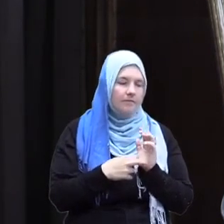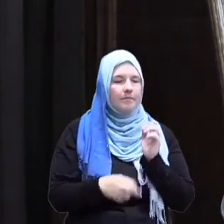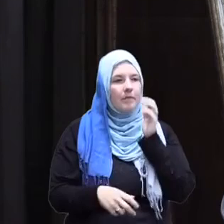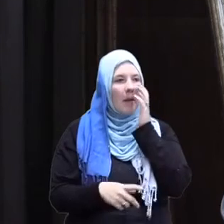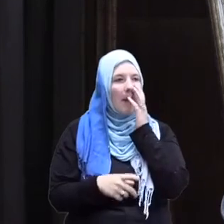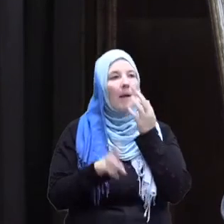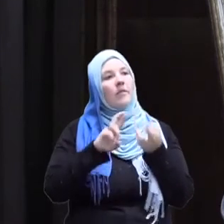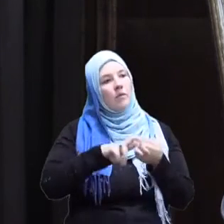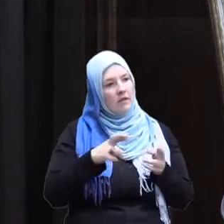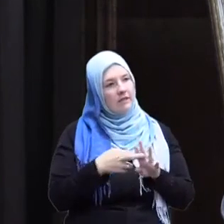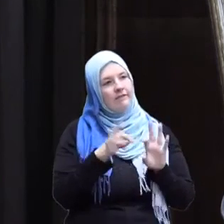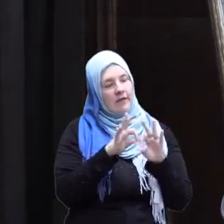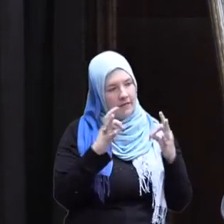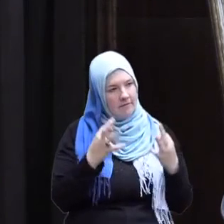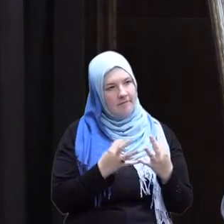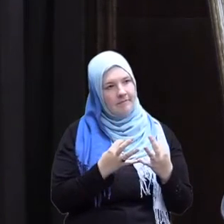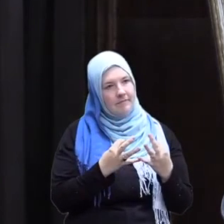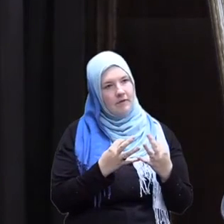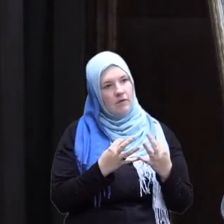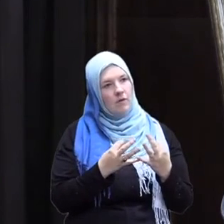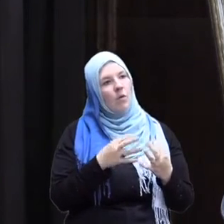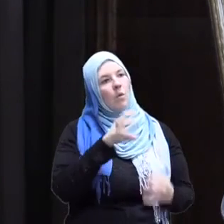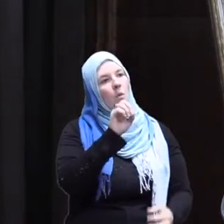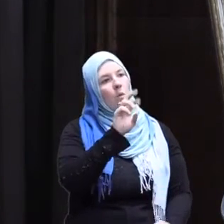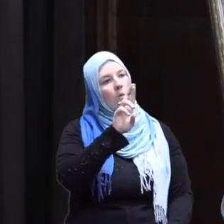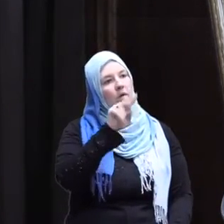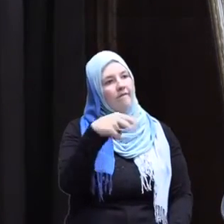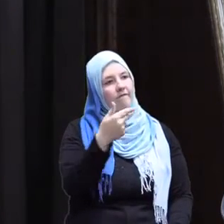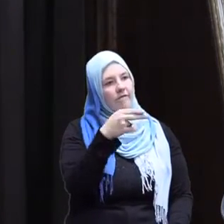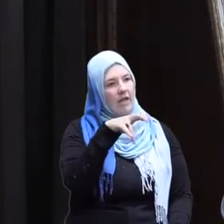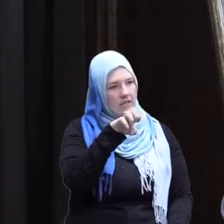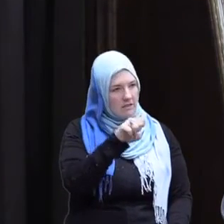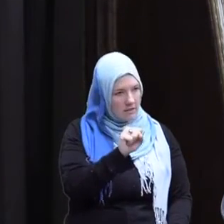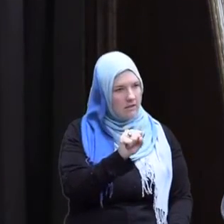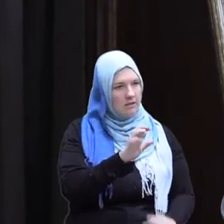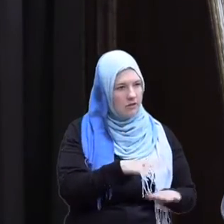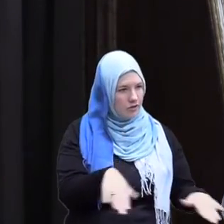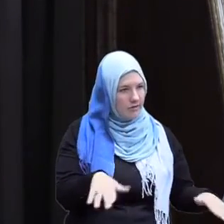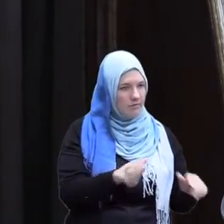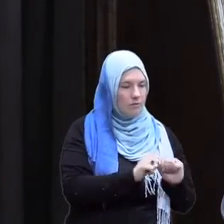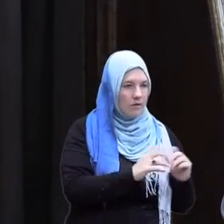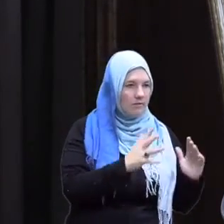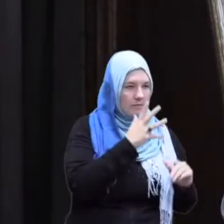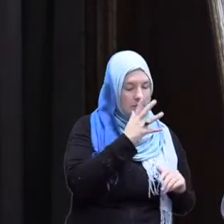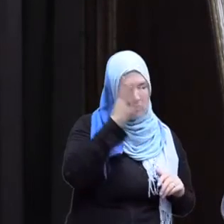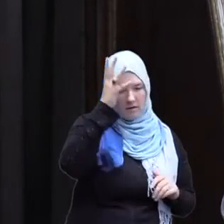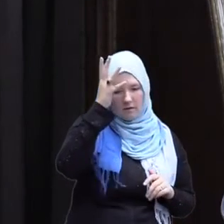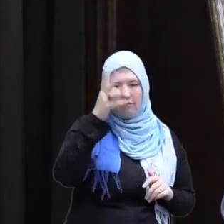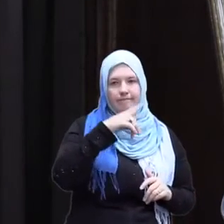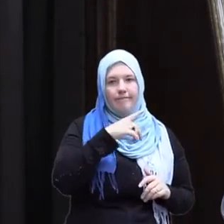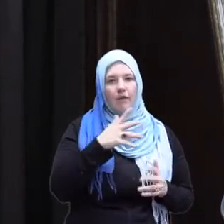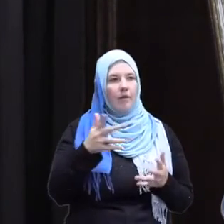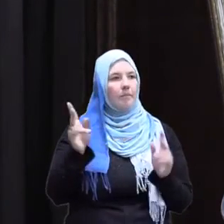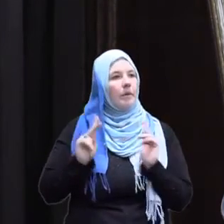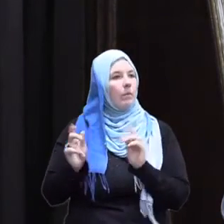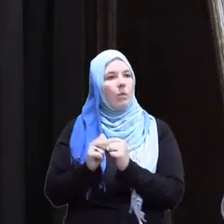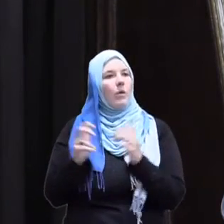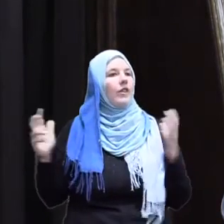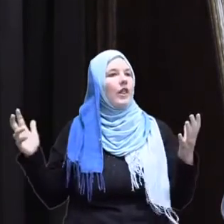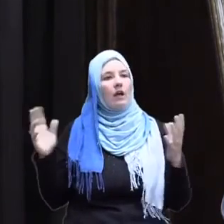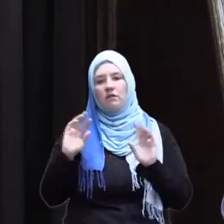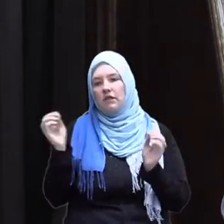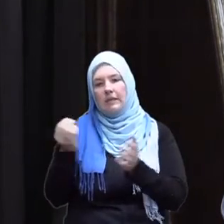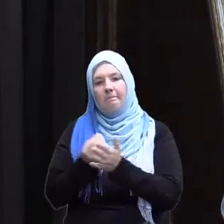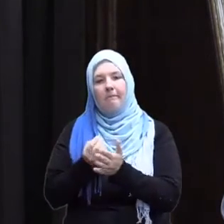kin. وَالْيَتَامَ. The orphans. وَالْمَسَاكِينَ. The destitute. وَقُولُوا